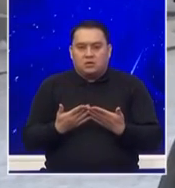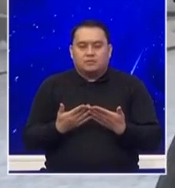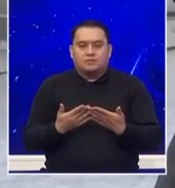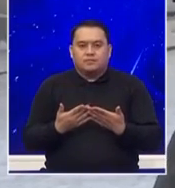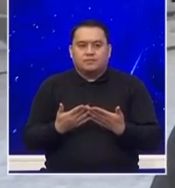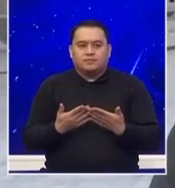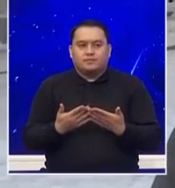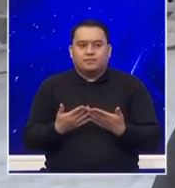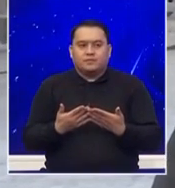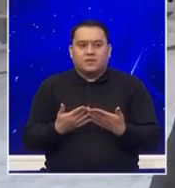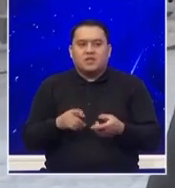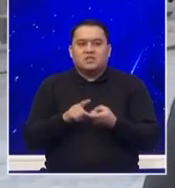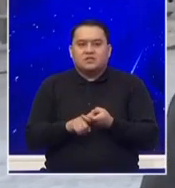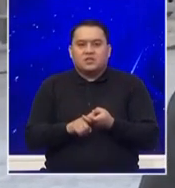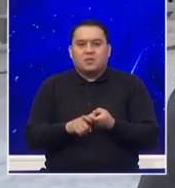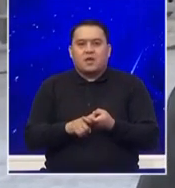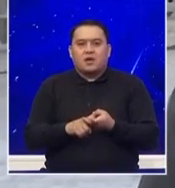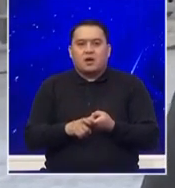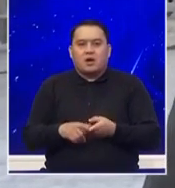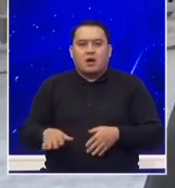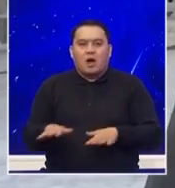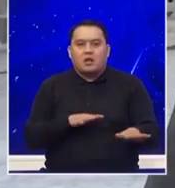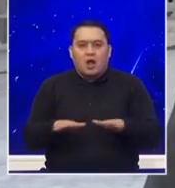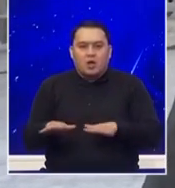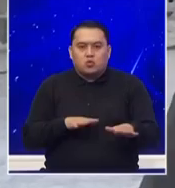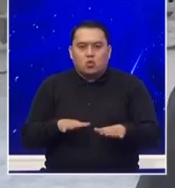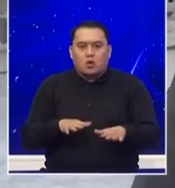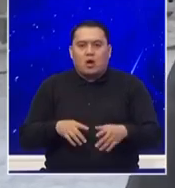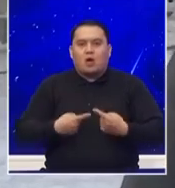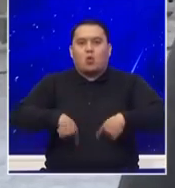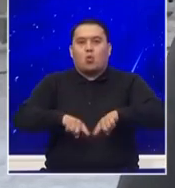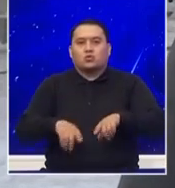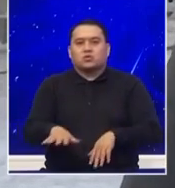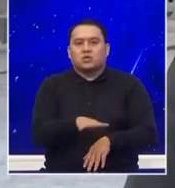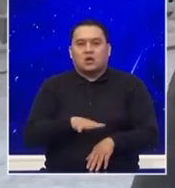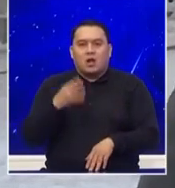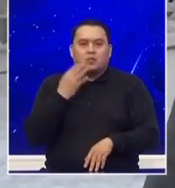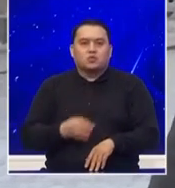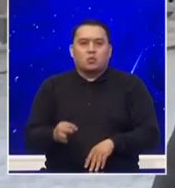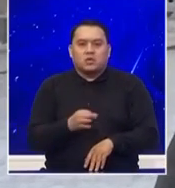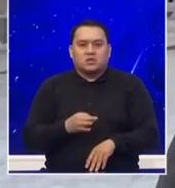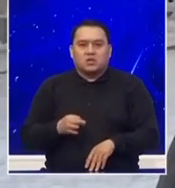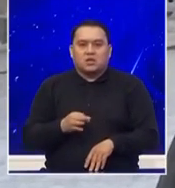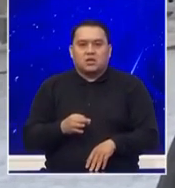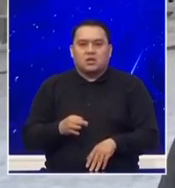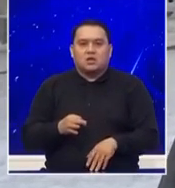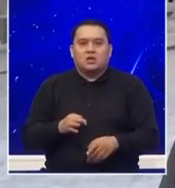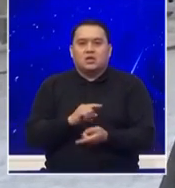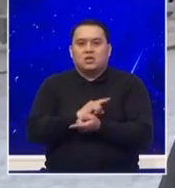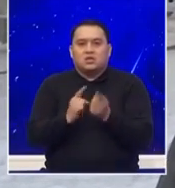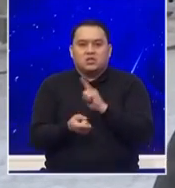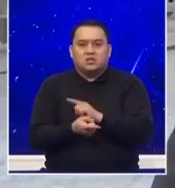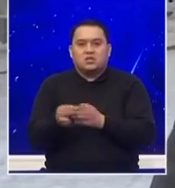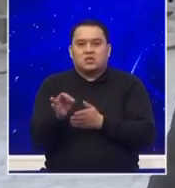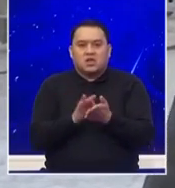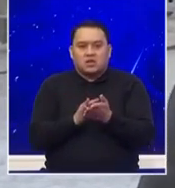увечья. В связи с имеющимися гололедными явлениями на отдельных участках автодорог Алматинской области, резким изменением